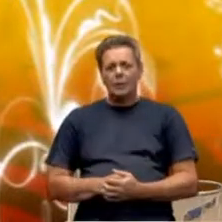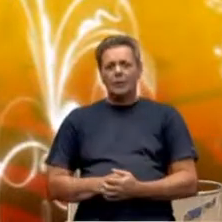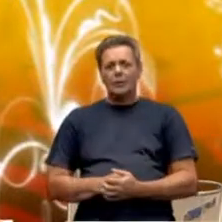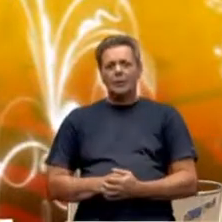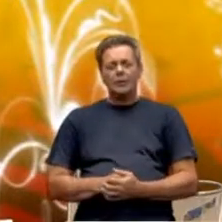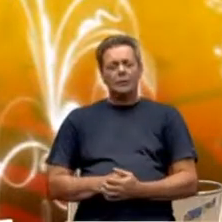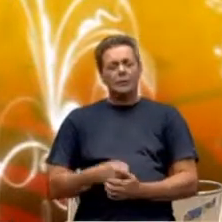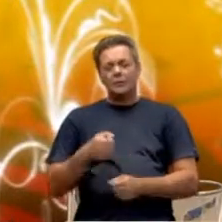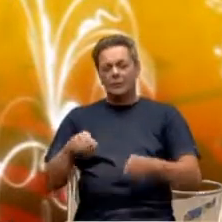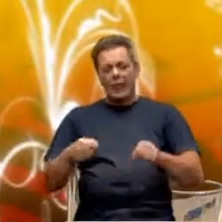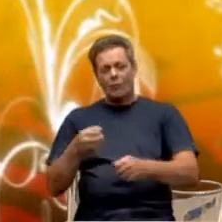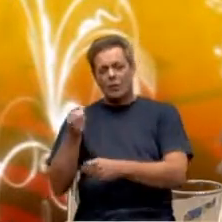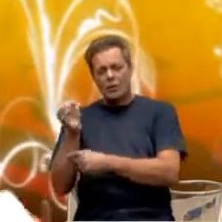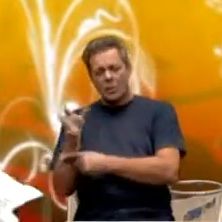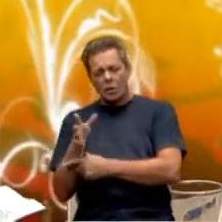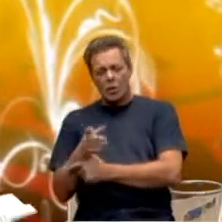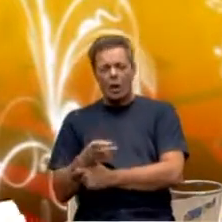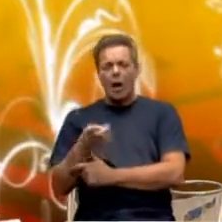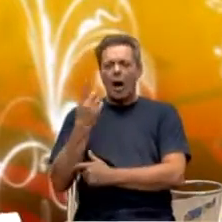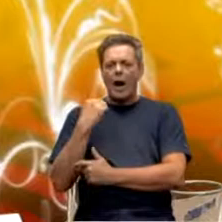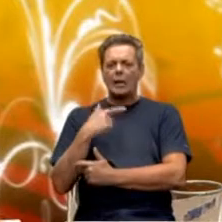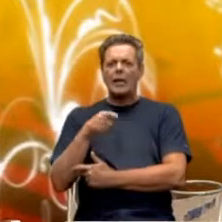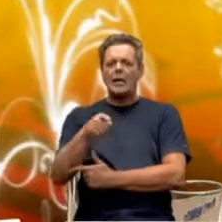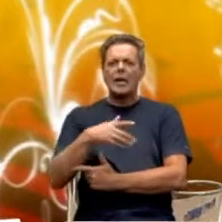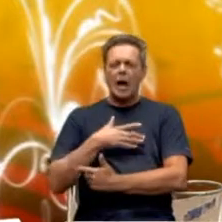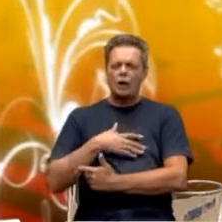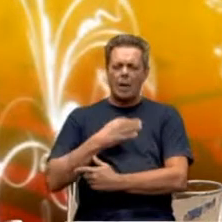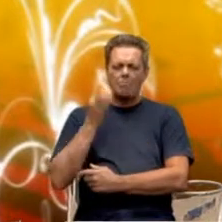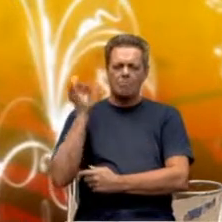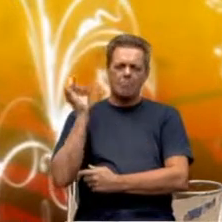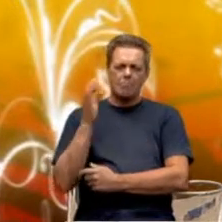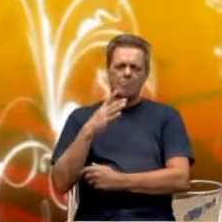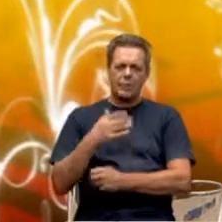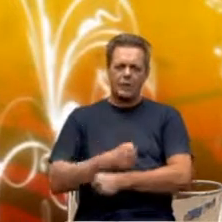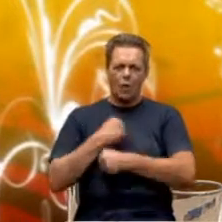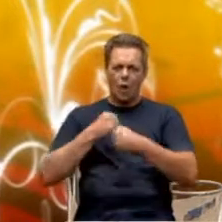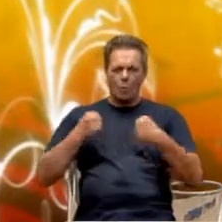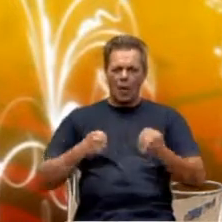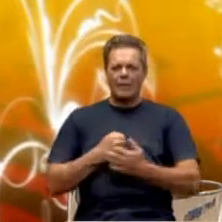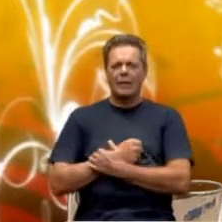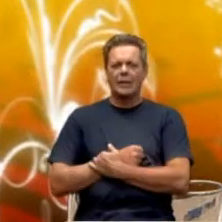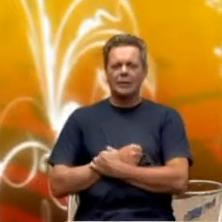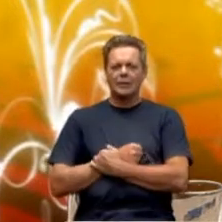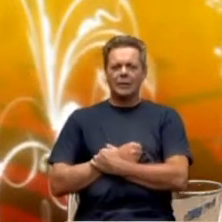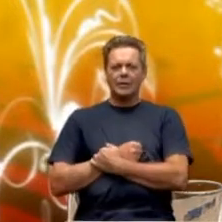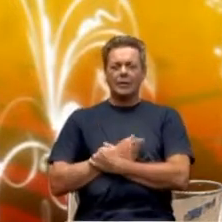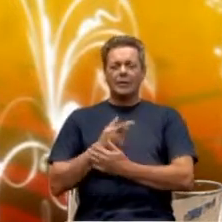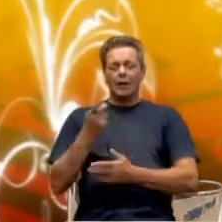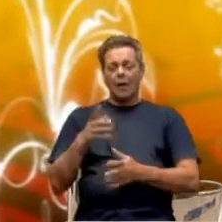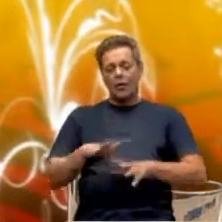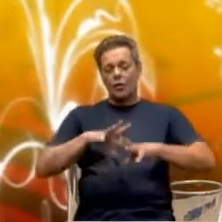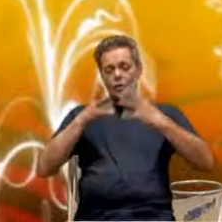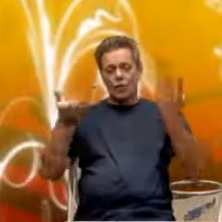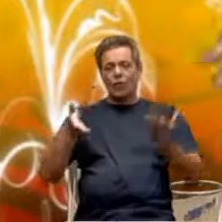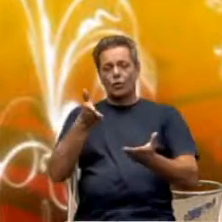vozi brzo i neprimjerno, ali evo, želim mu brzi oporavak, a cijeloj HEMS službi,